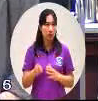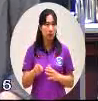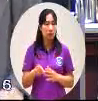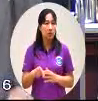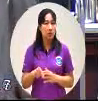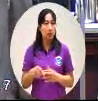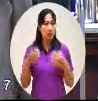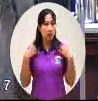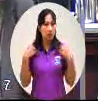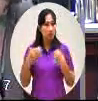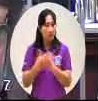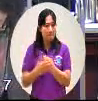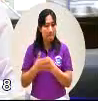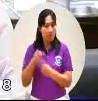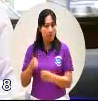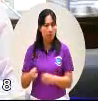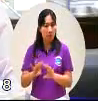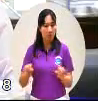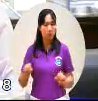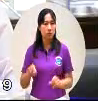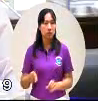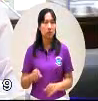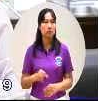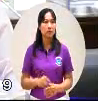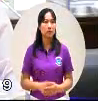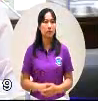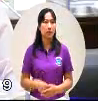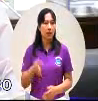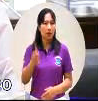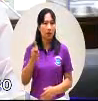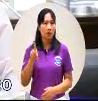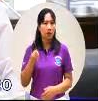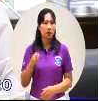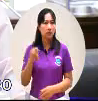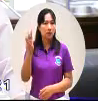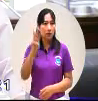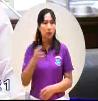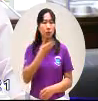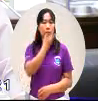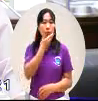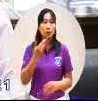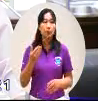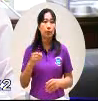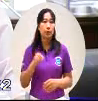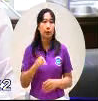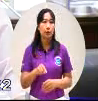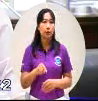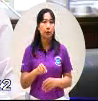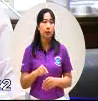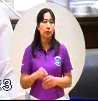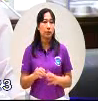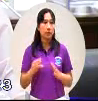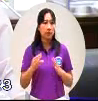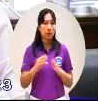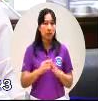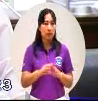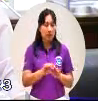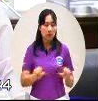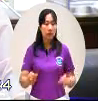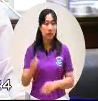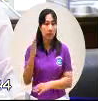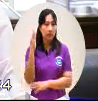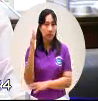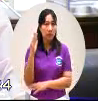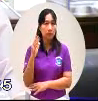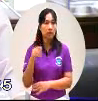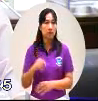任。谢谢。 啊，我想这个透过哈，我看水利局哈，透过地震事务所，把这些土地的流